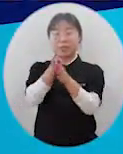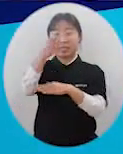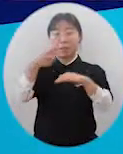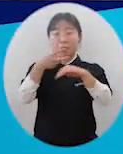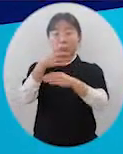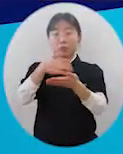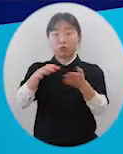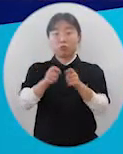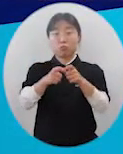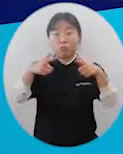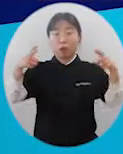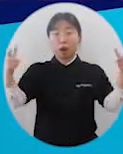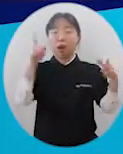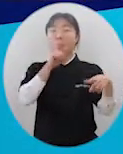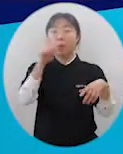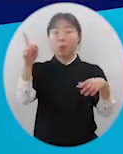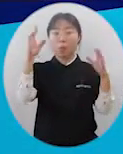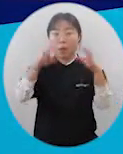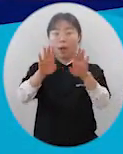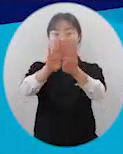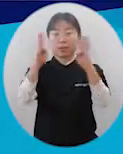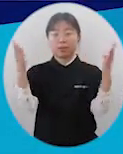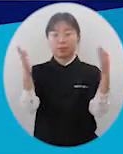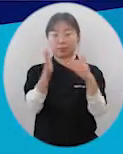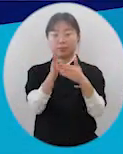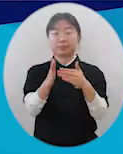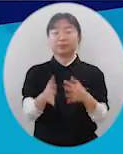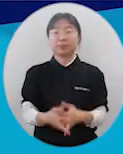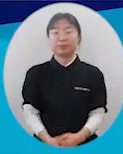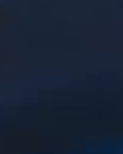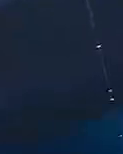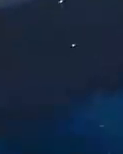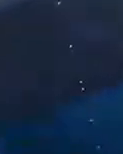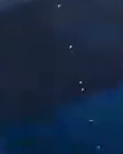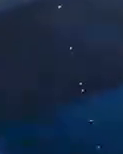서울중앙지가 대중교통 노선체계 개편 용역 최종 보고회를 가졌습니다.